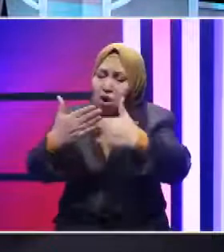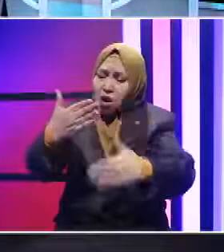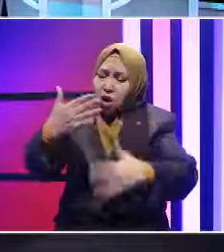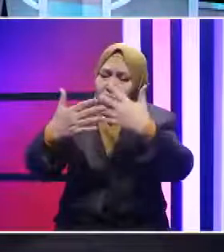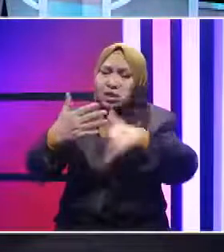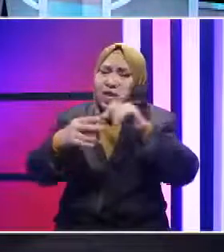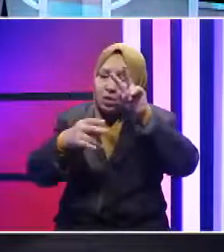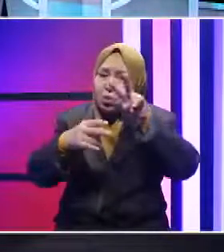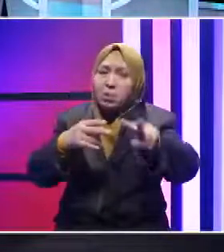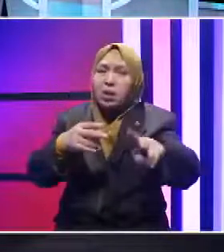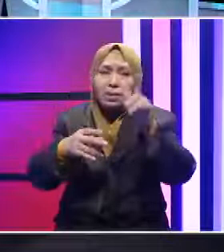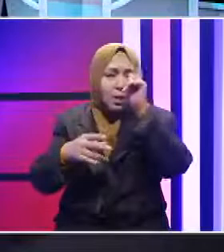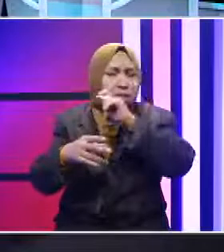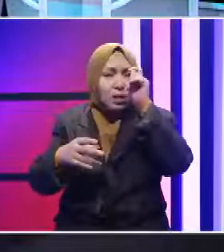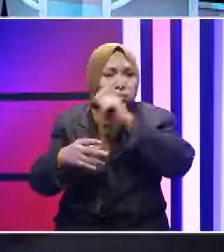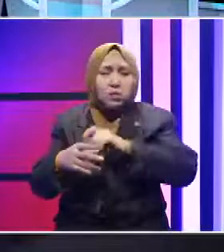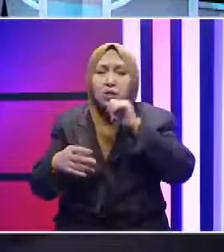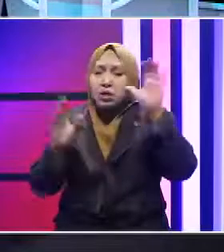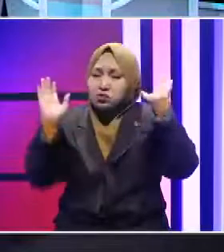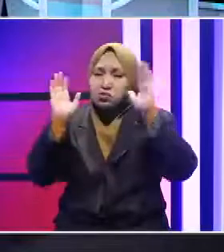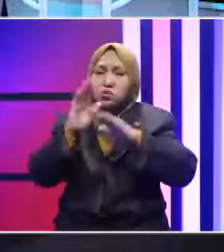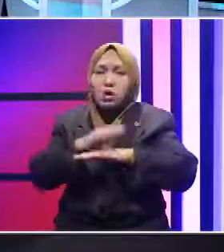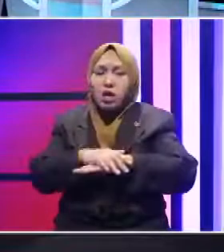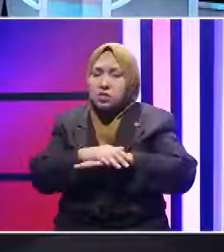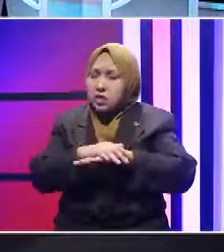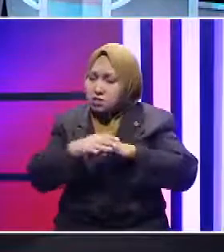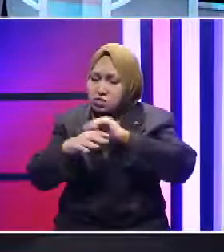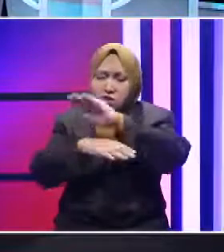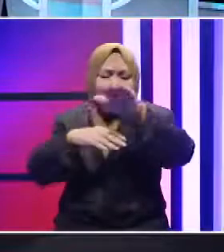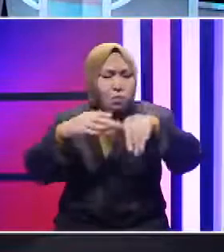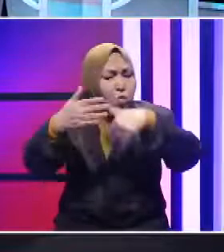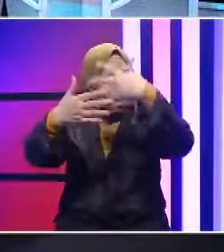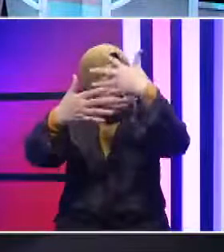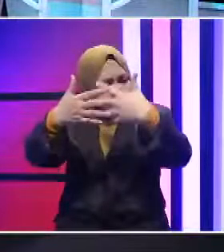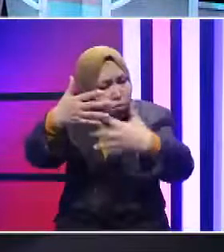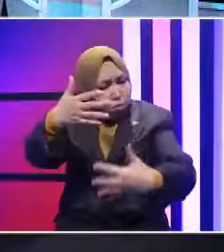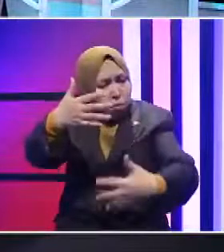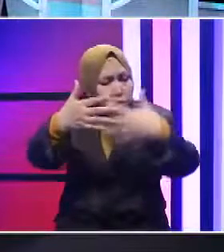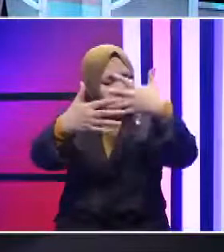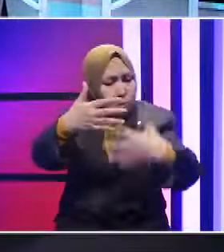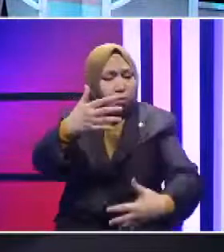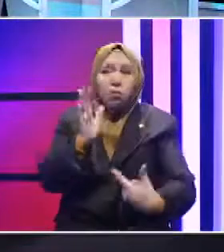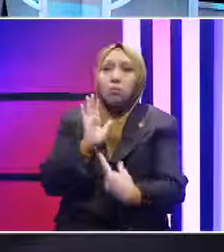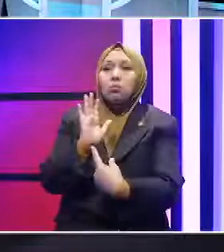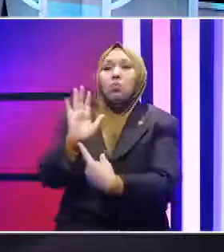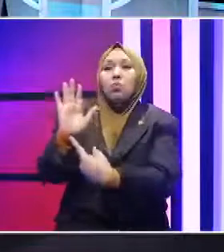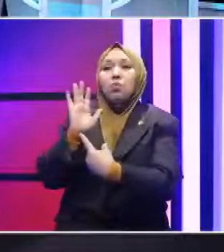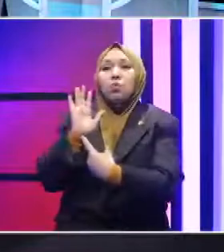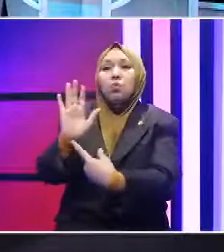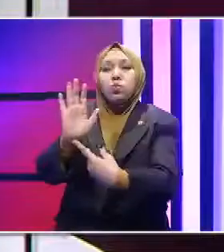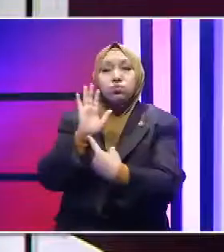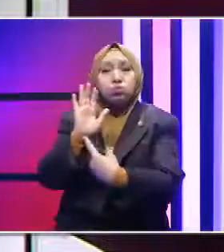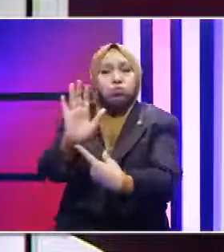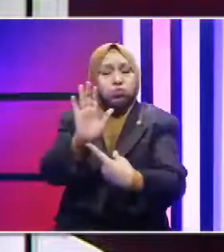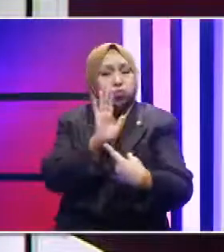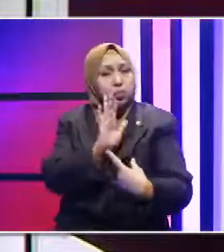dulu yang penipunya, tak sembahyangnya apa sebagainya, semuanya akan ditayangkan ataupun dipersembahkan.